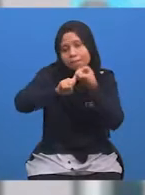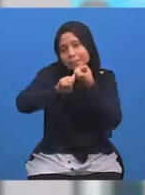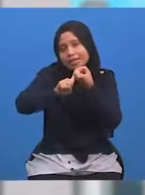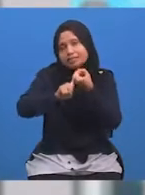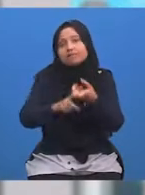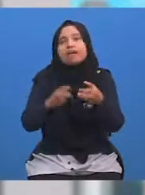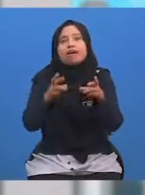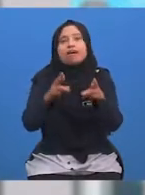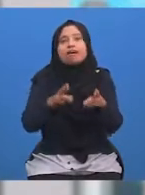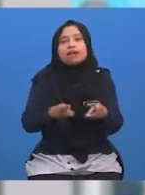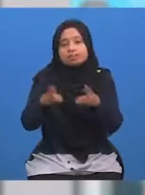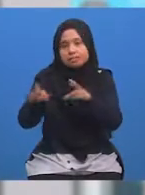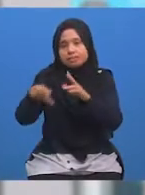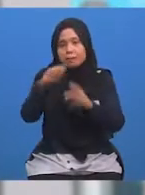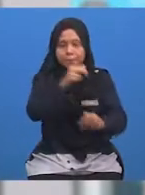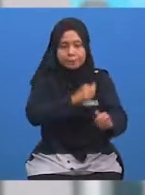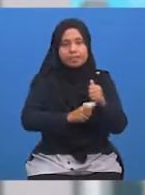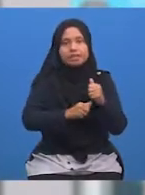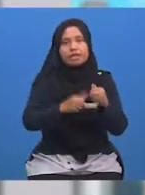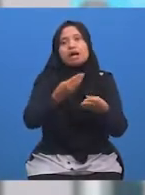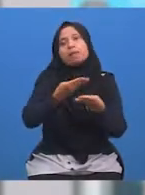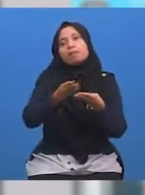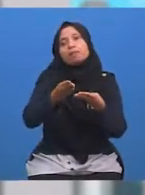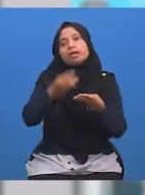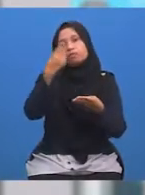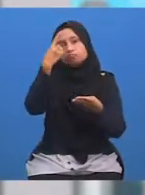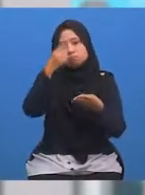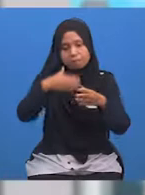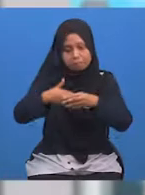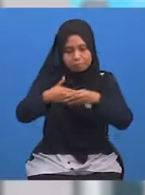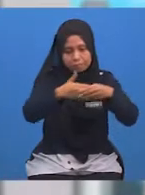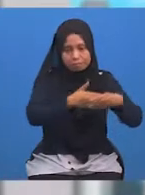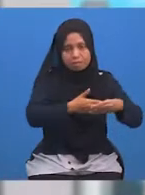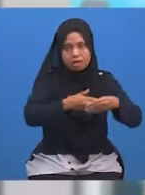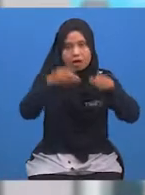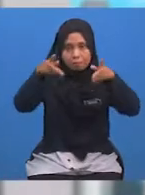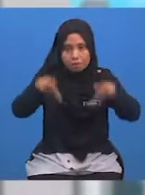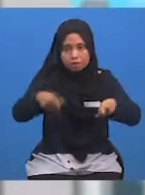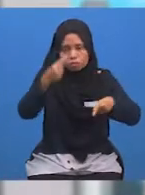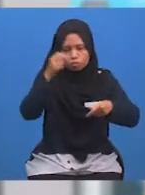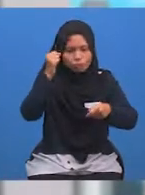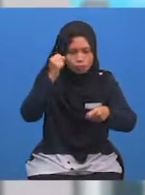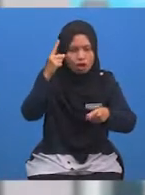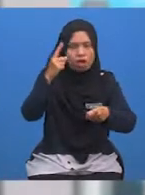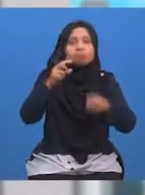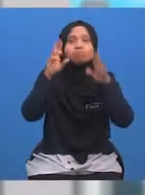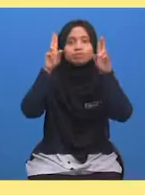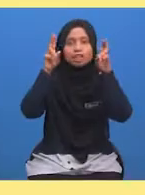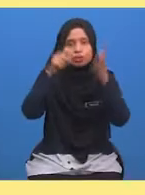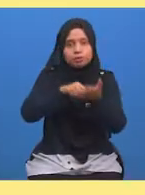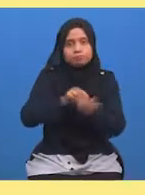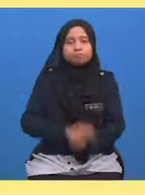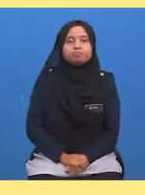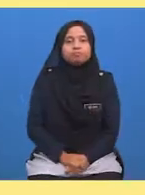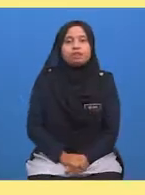rancangan perniagaan bagi membimbing pelajar untuk memahami topik ini.